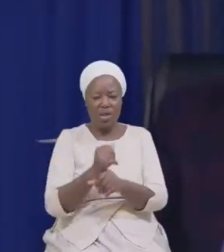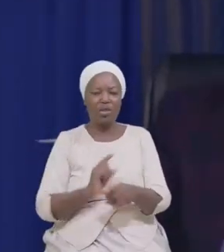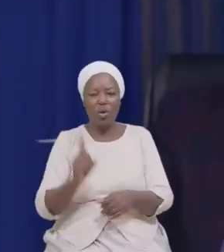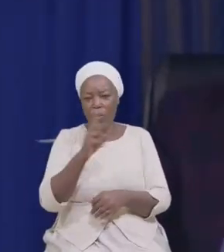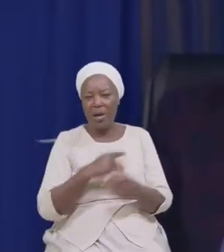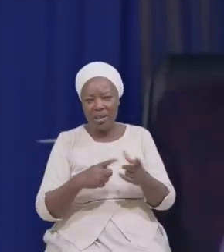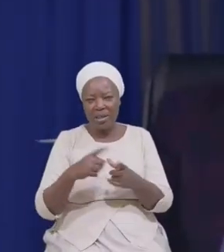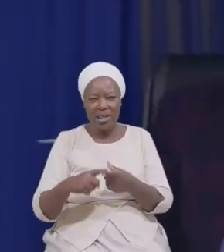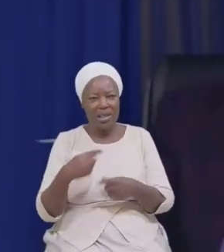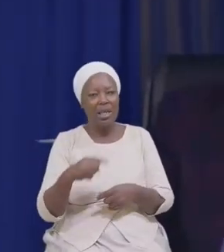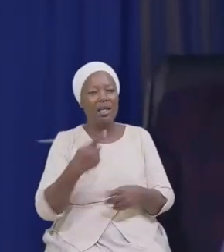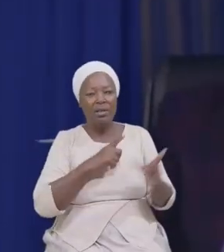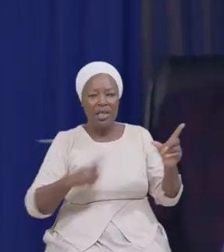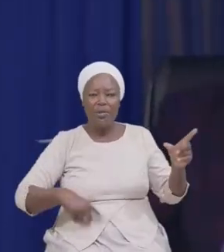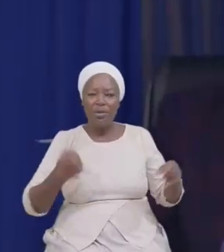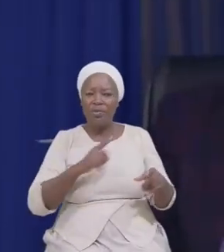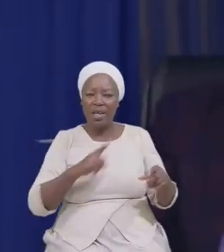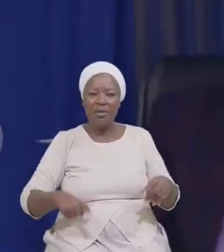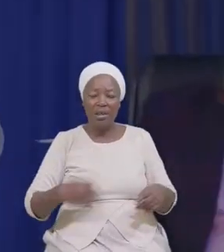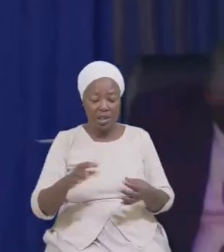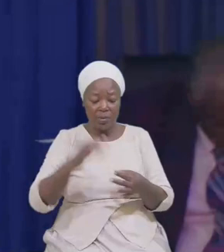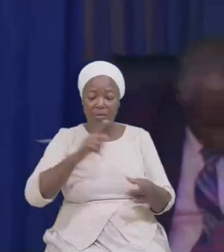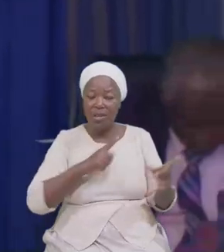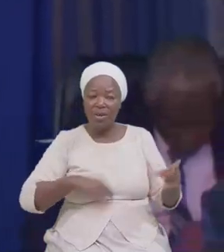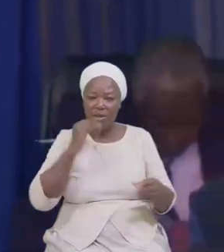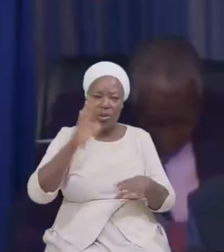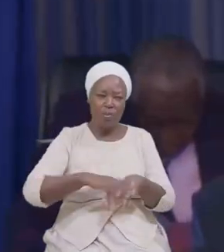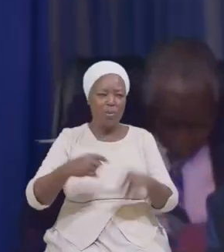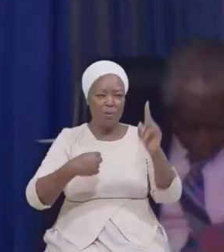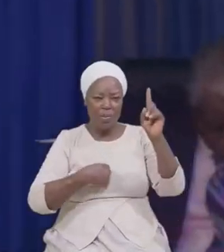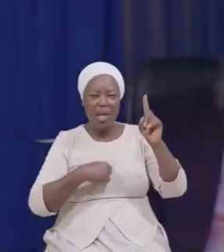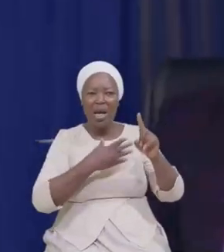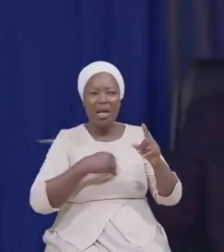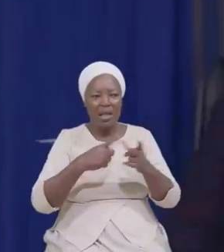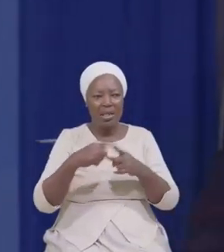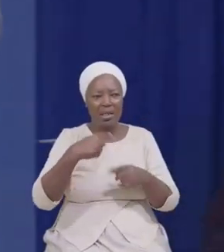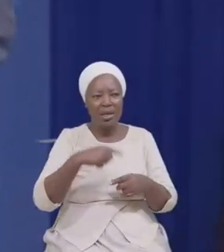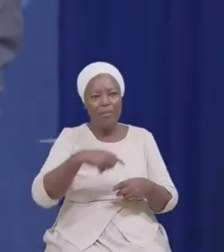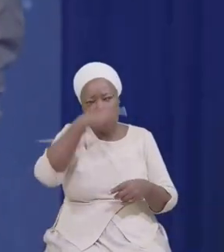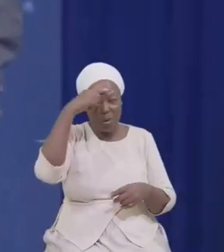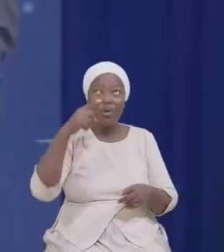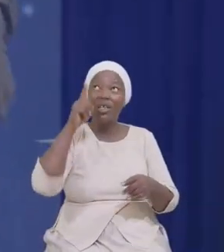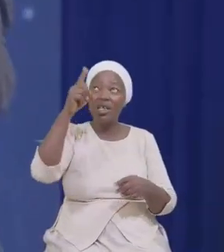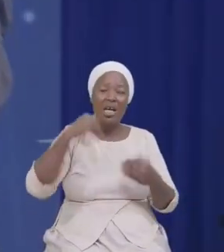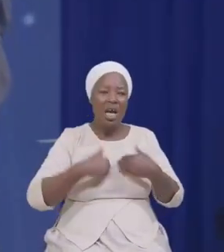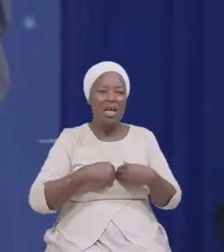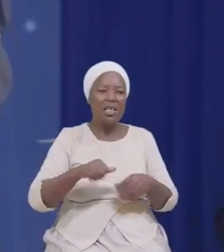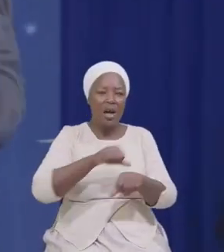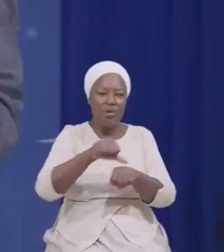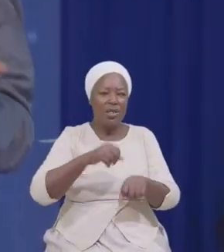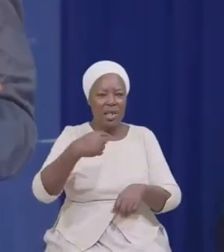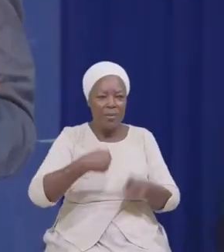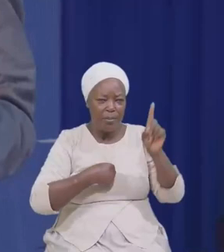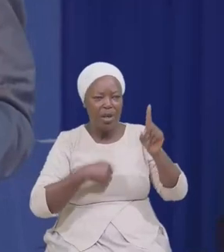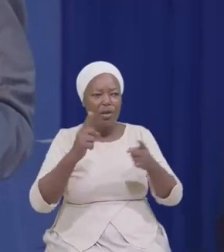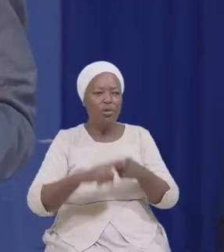dit, l'Esprit du Seigneur est sur moi. Et il dit, parce qu'il m'a oint pour annoncer une